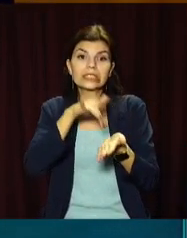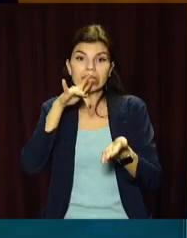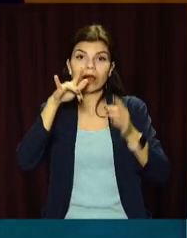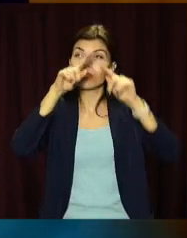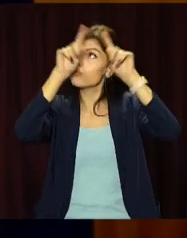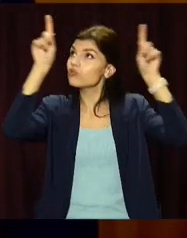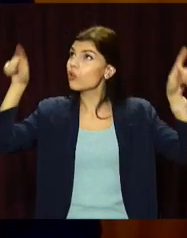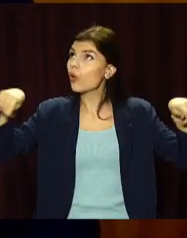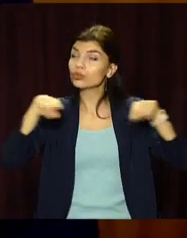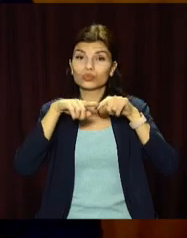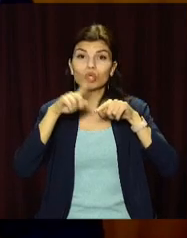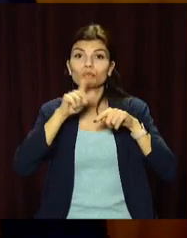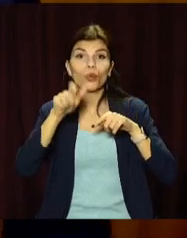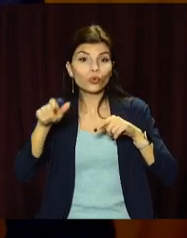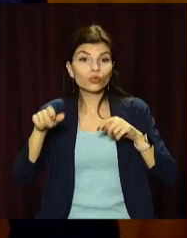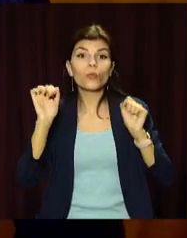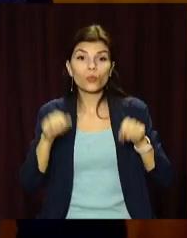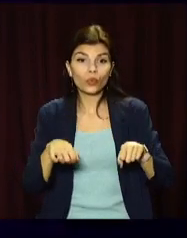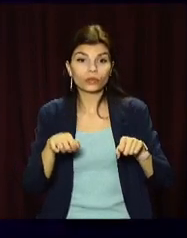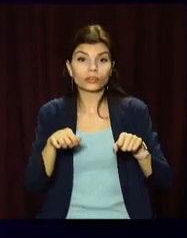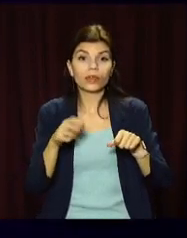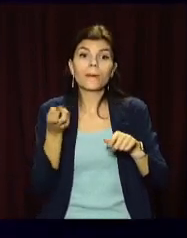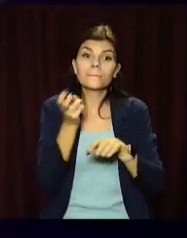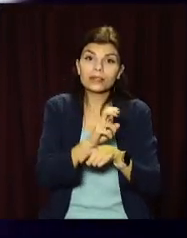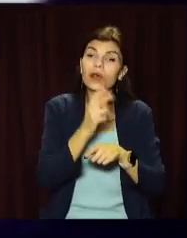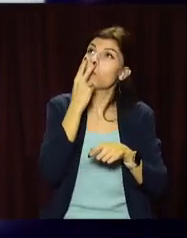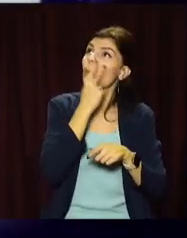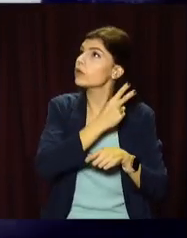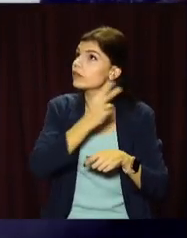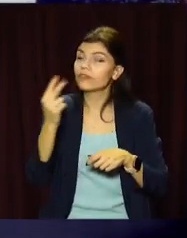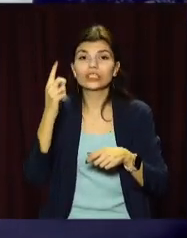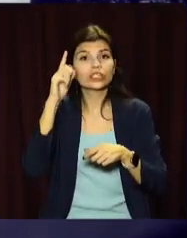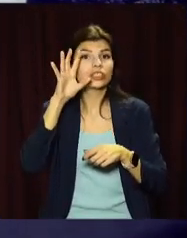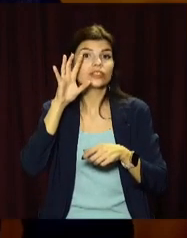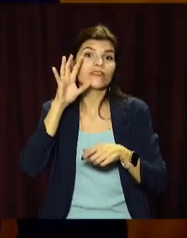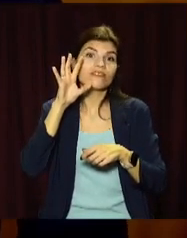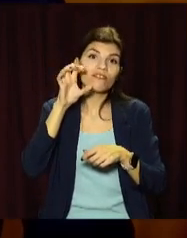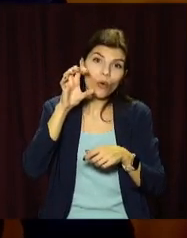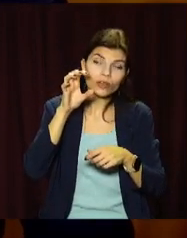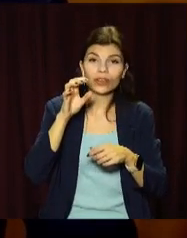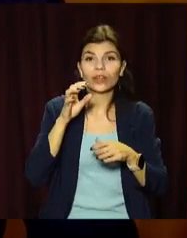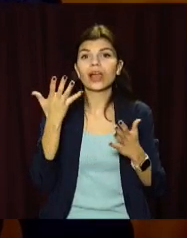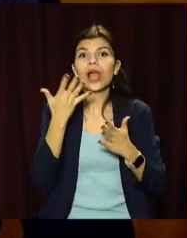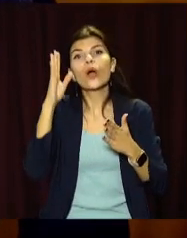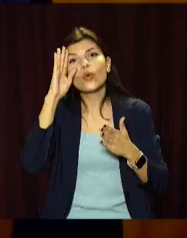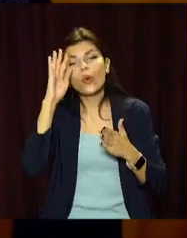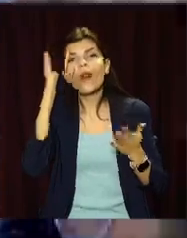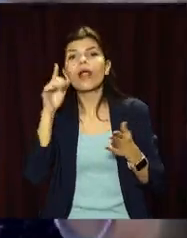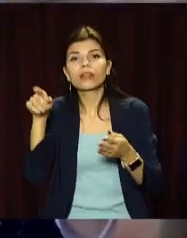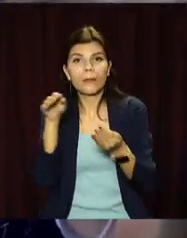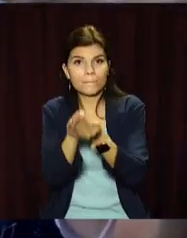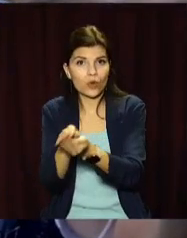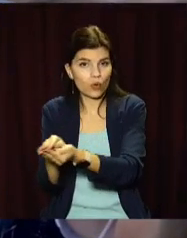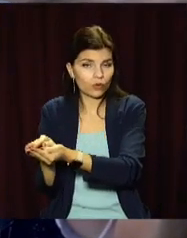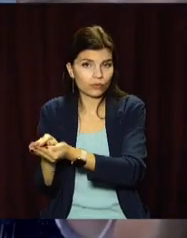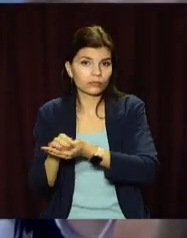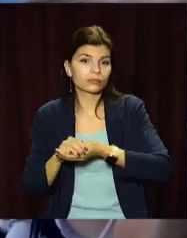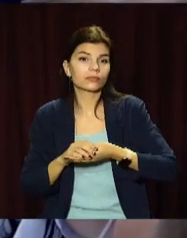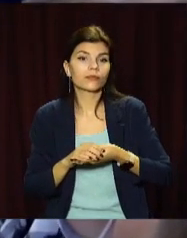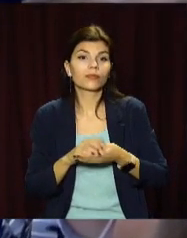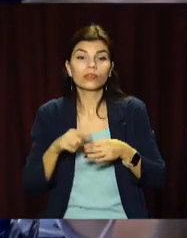дошку, щоб люди могли прийти, подивитися з фотографіями, які хлопці там поховані. Окремо на